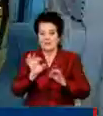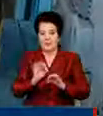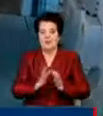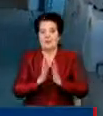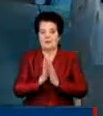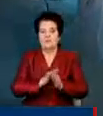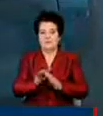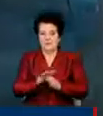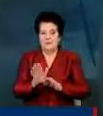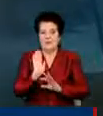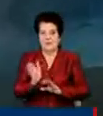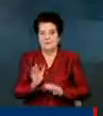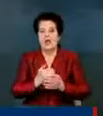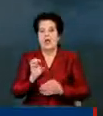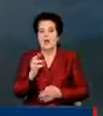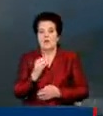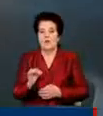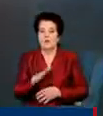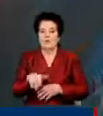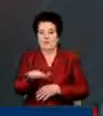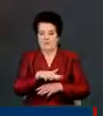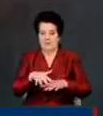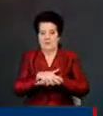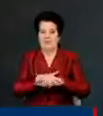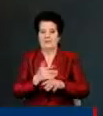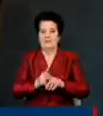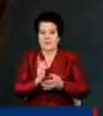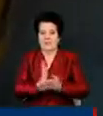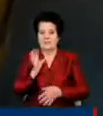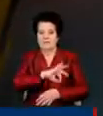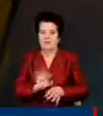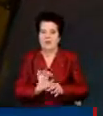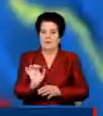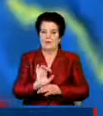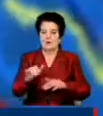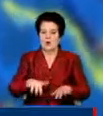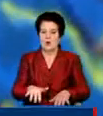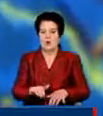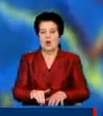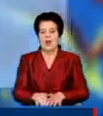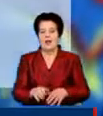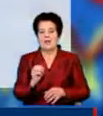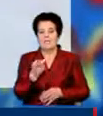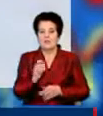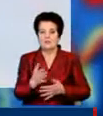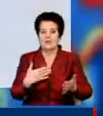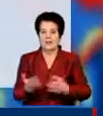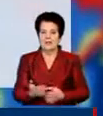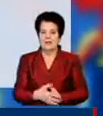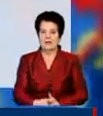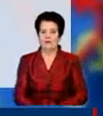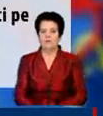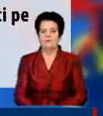solicitarea Chișinăului, având în vedere că evoluțiile de pe piața comunitară vin în favoarea producătorilor locali. Analizând evoluția relațiilor